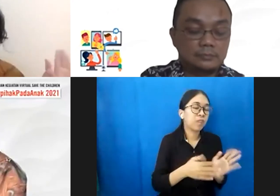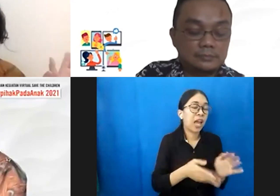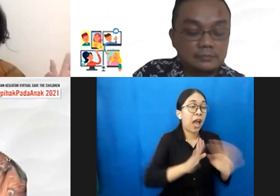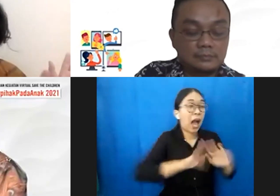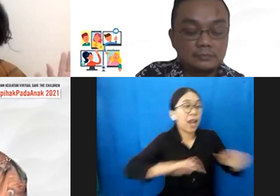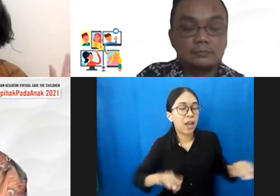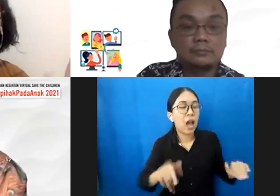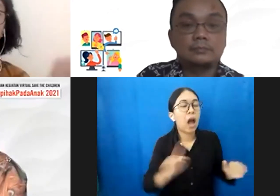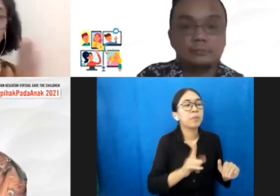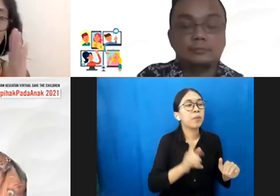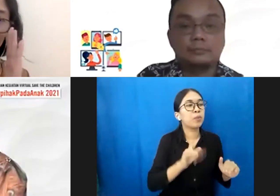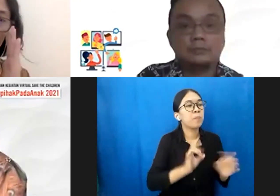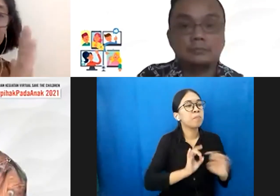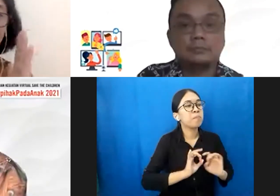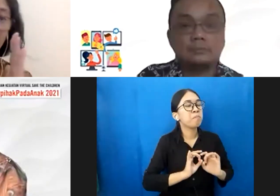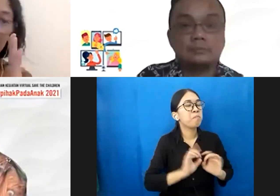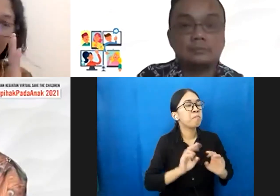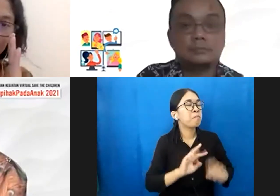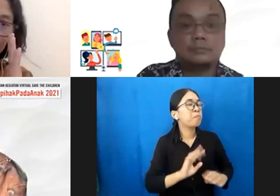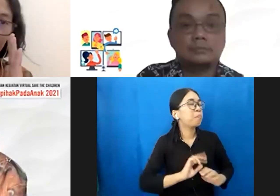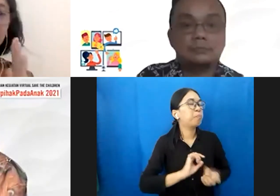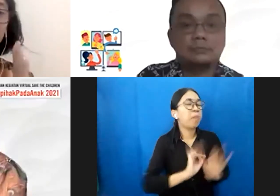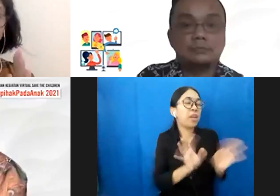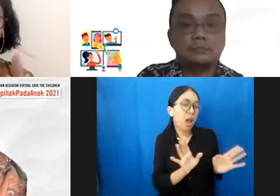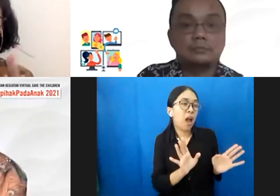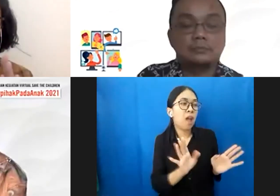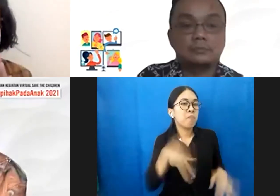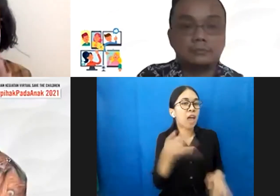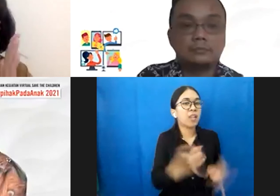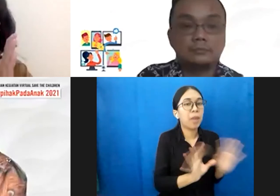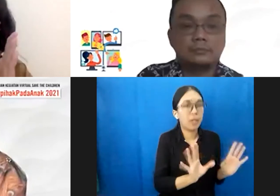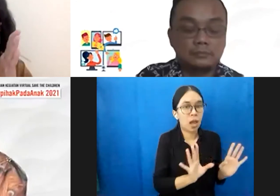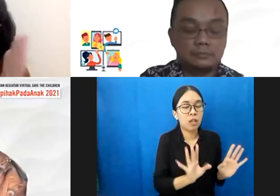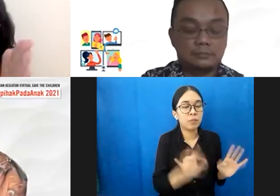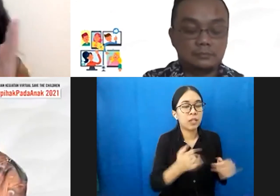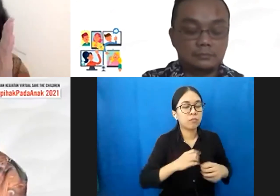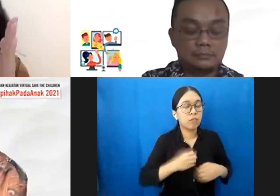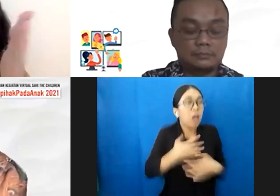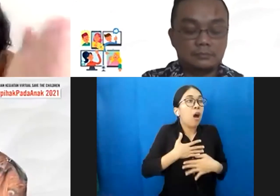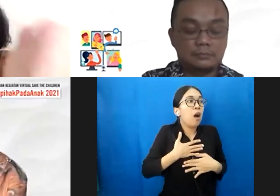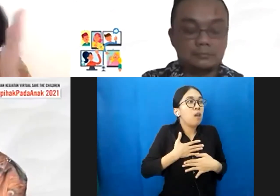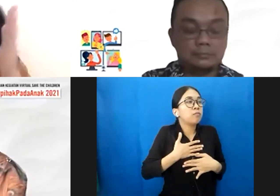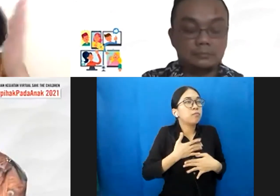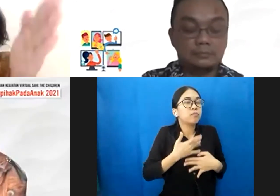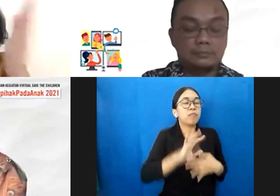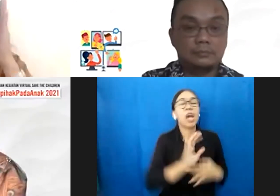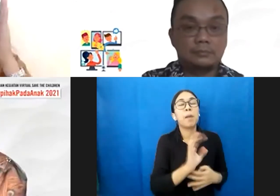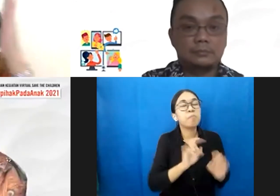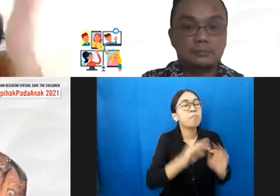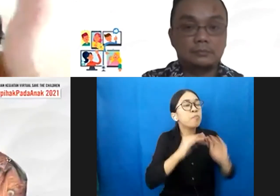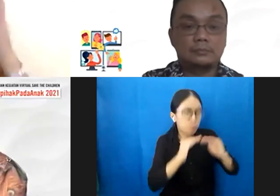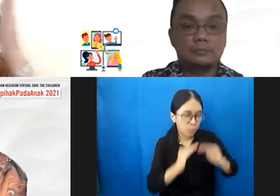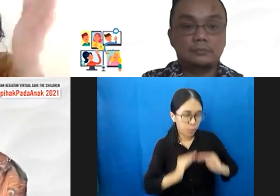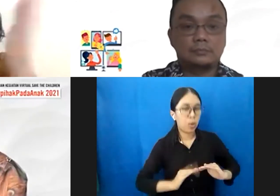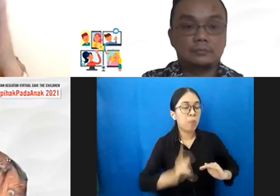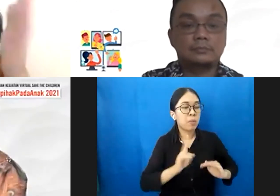mengalihkan sebentar dan itu bermanfaat buat anak karena kemudian ketegangan akan berkurang karena kita nggak lagi terus-menerus berada dalam